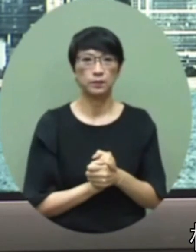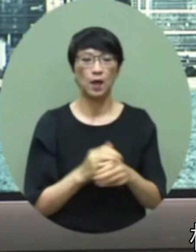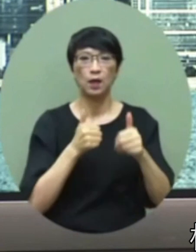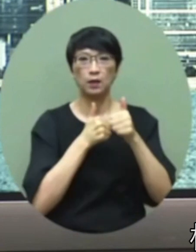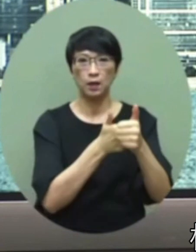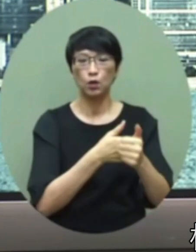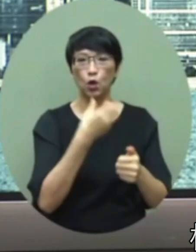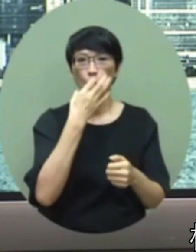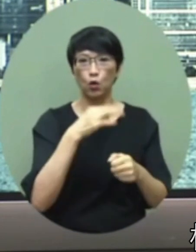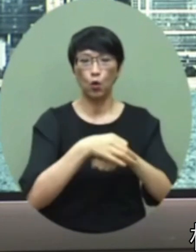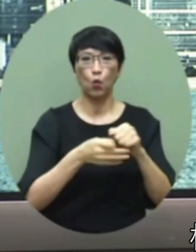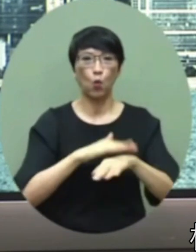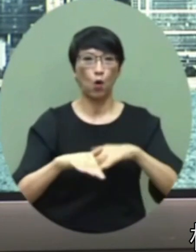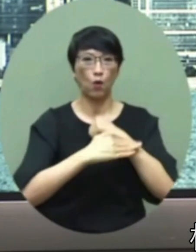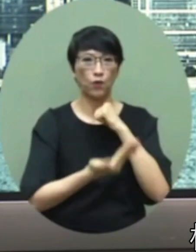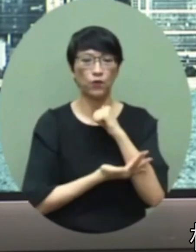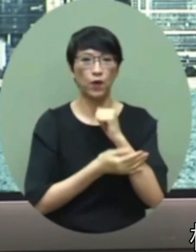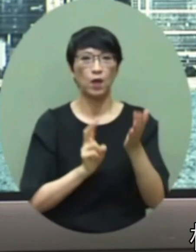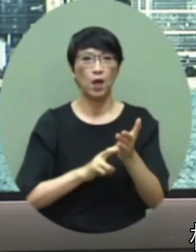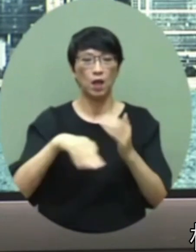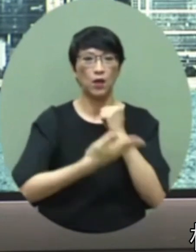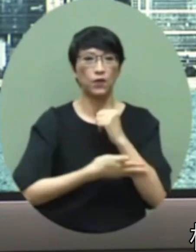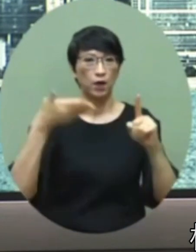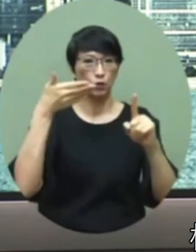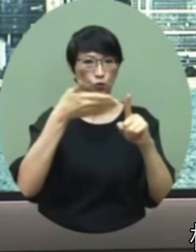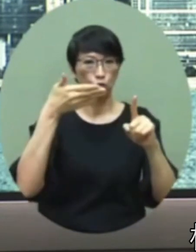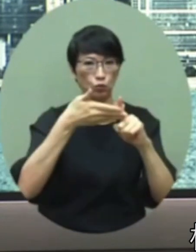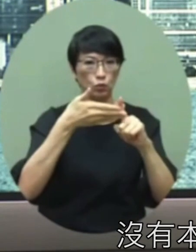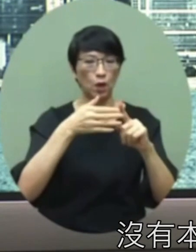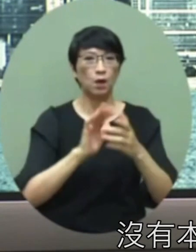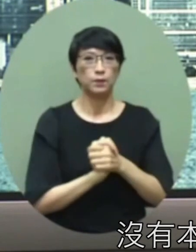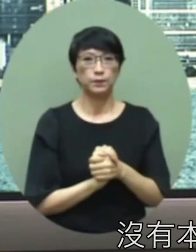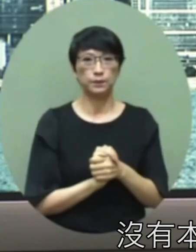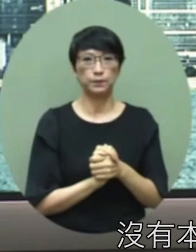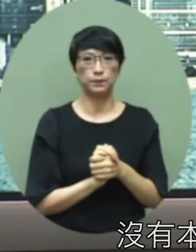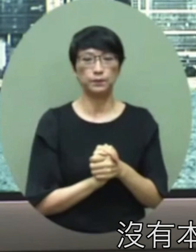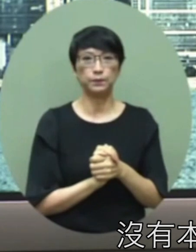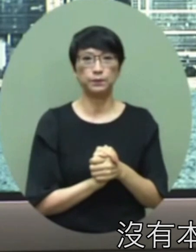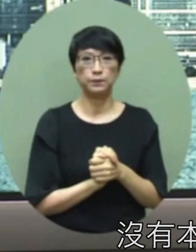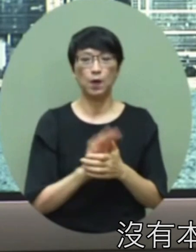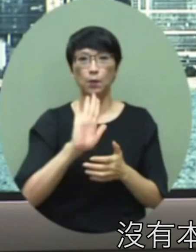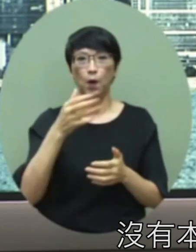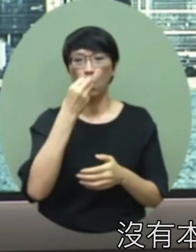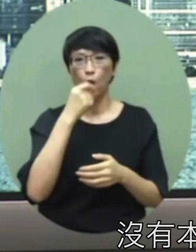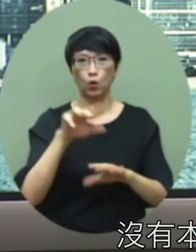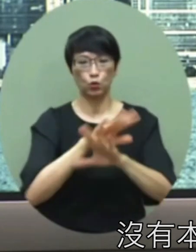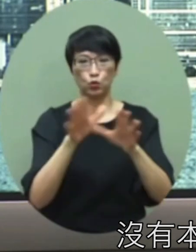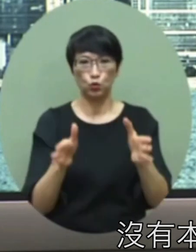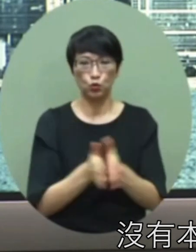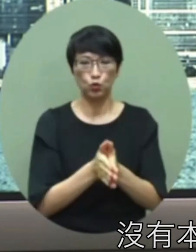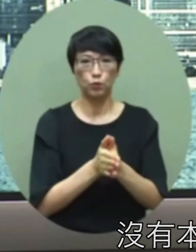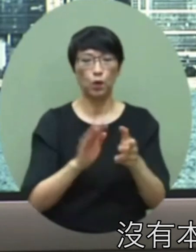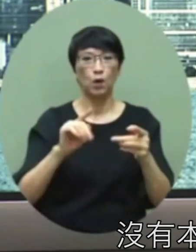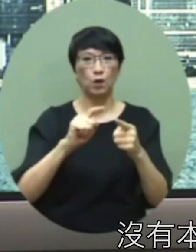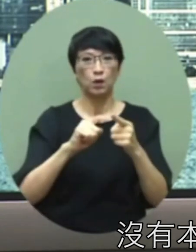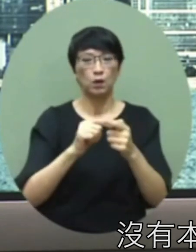根據《香港國安法》的立法原意和目的，沒有本地全面執業資格的